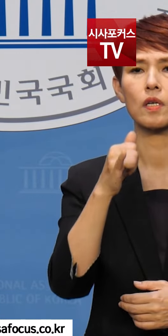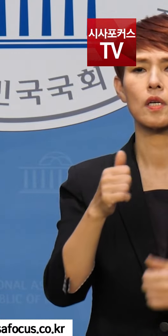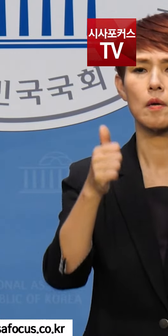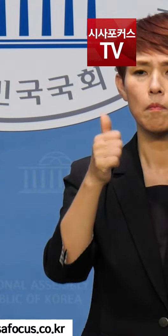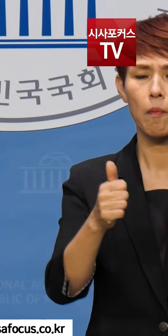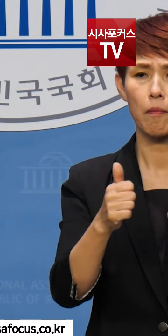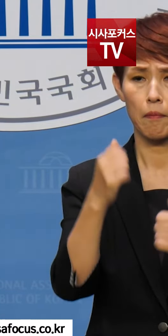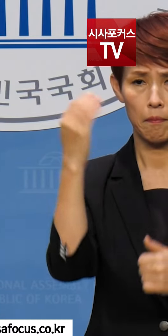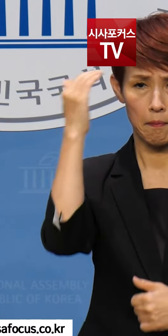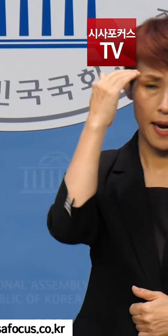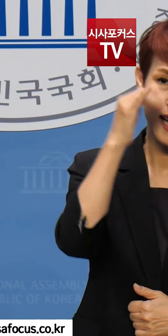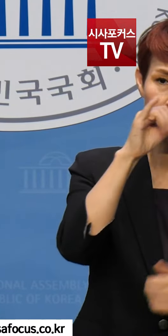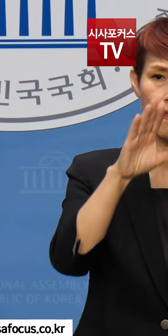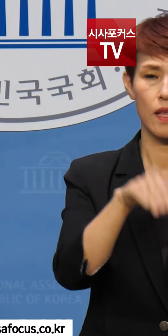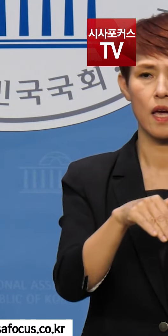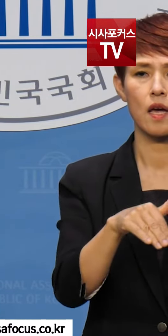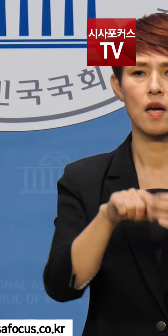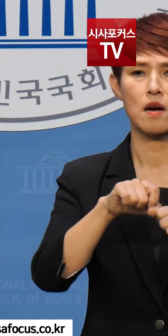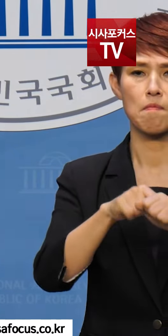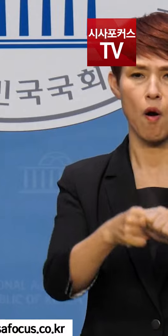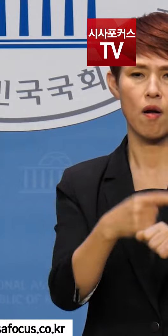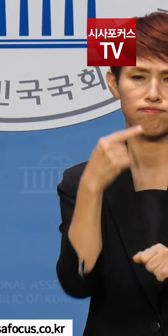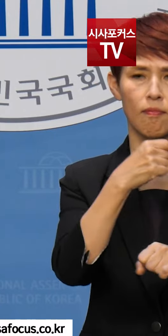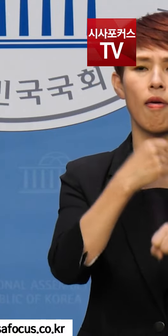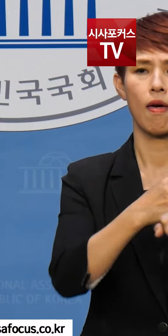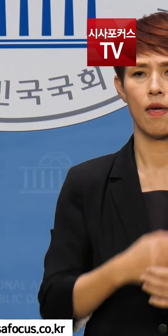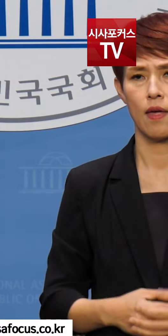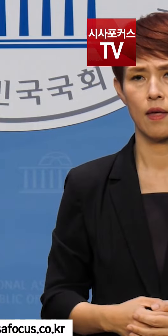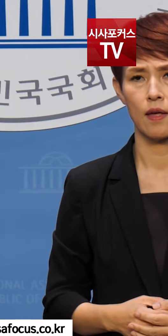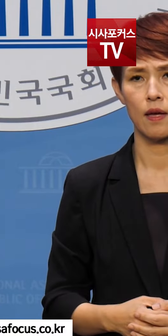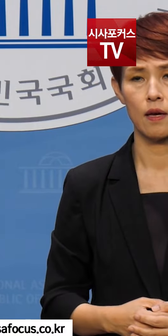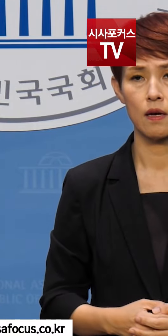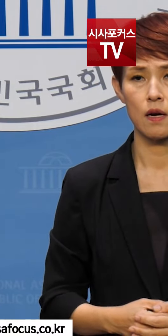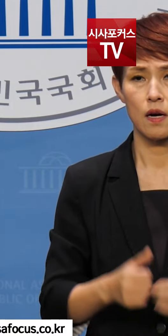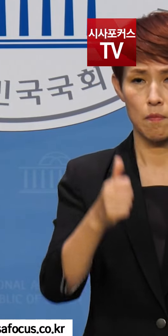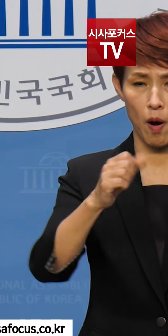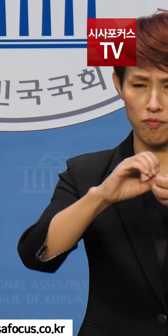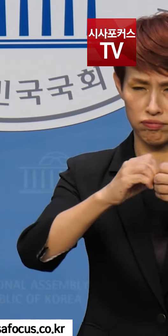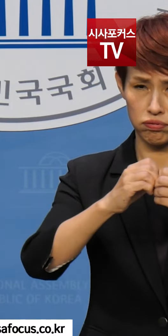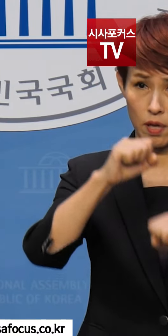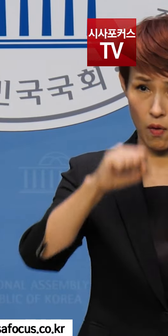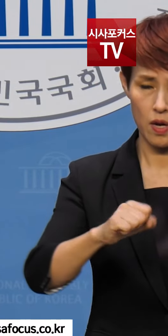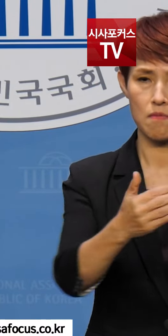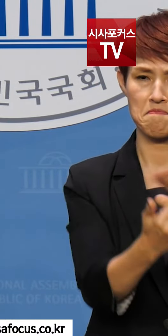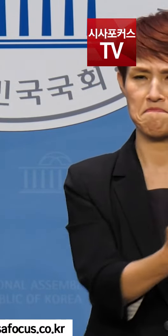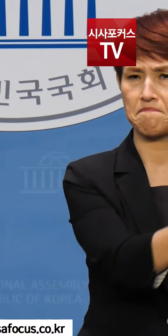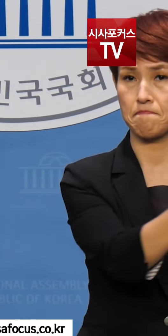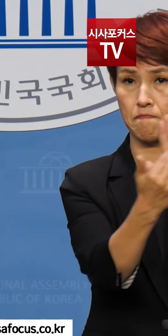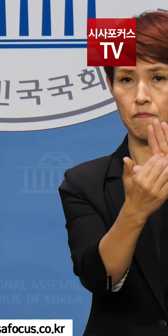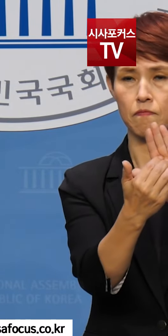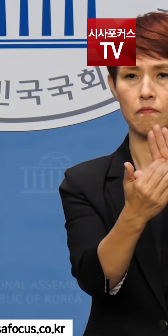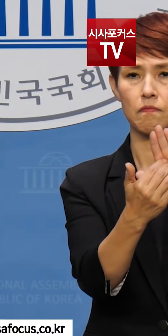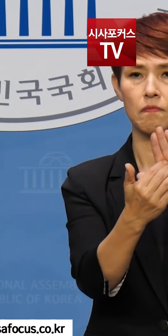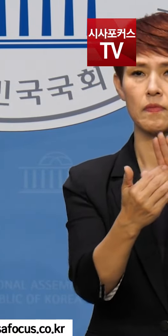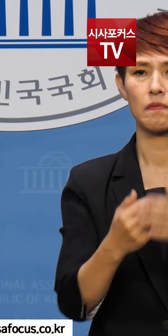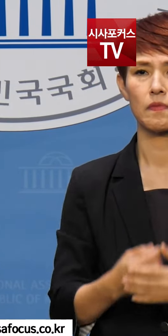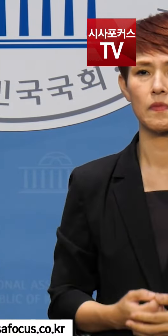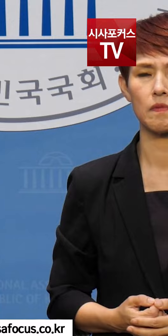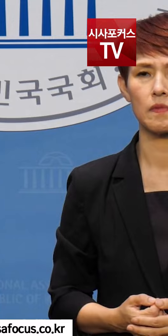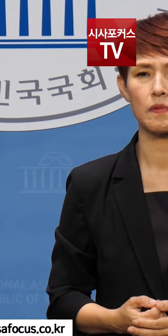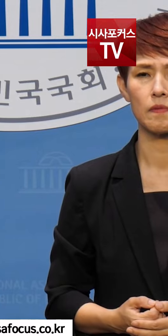방해하는 경우 엄하게 처벌하겠습니다. 이로 인해 법 왜곡 행위를 사전에 차단하고 전관